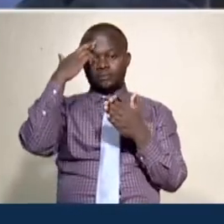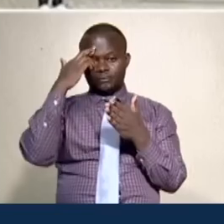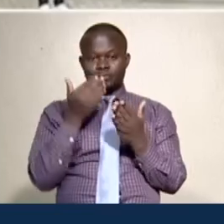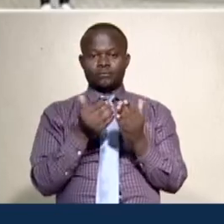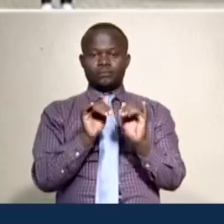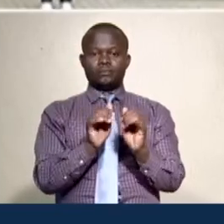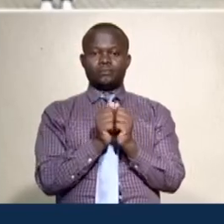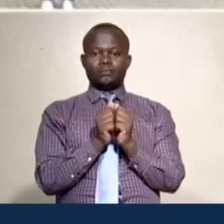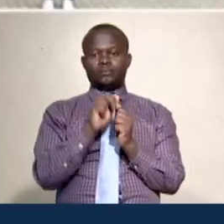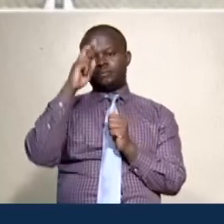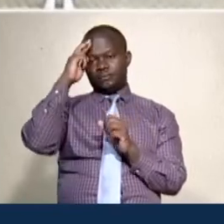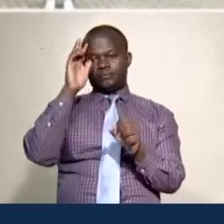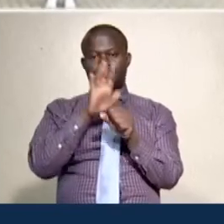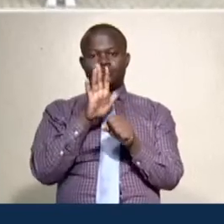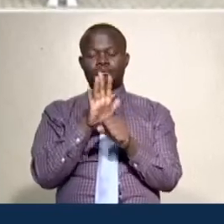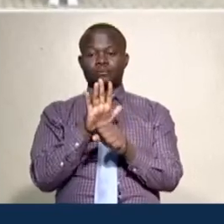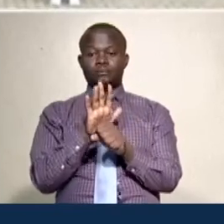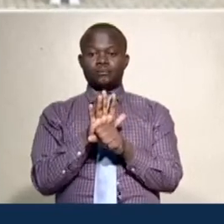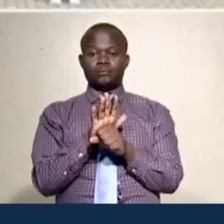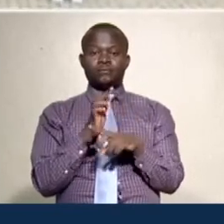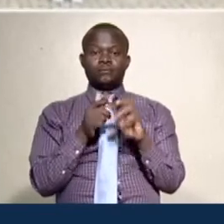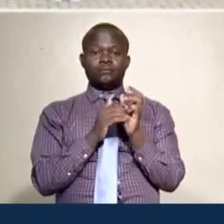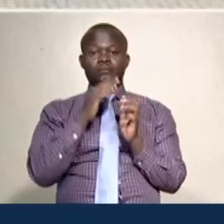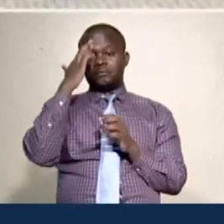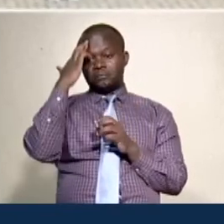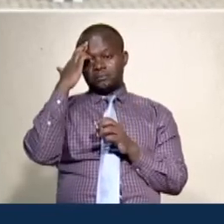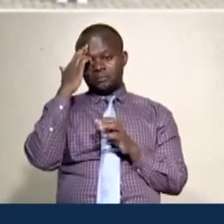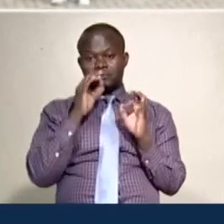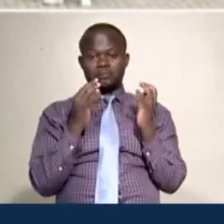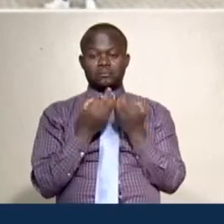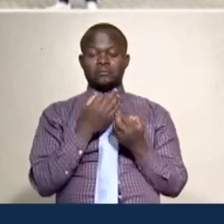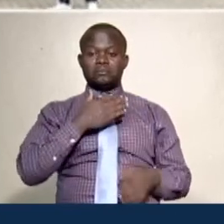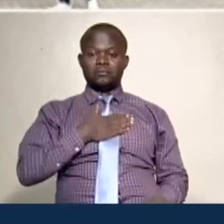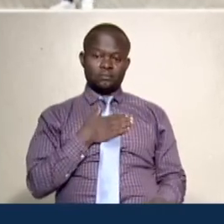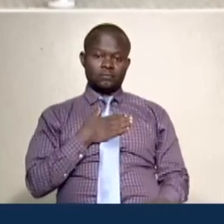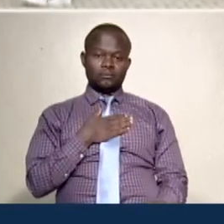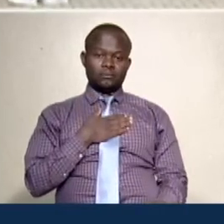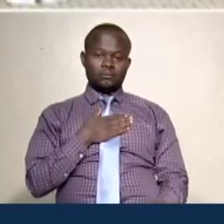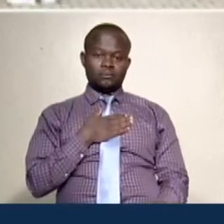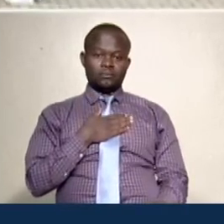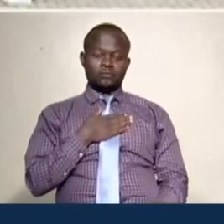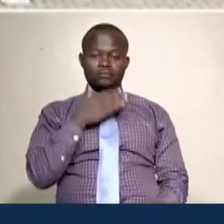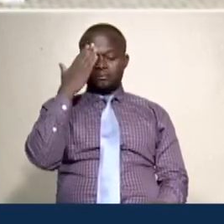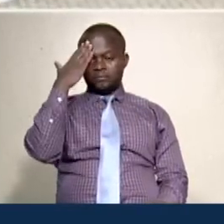basize abo nibukaboni benshi ariko cyane cyane nakubwiraho umuryango wanje